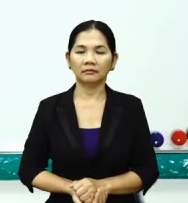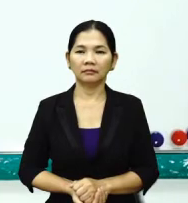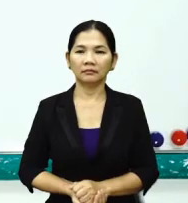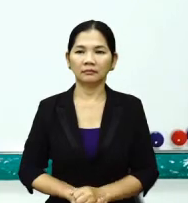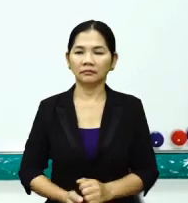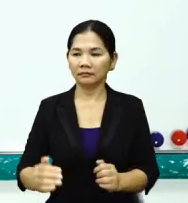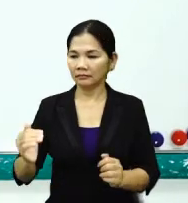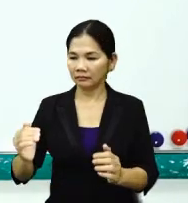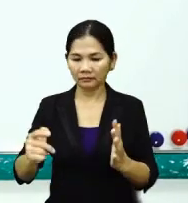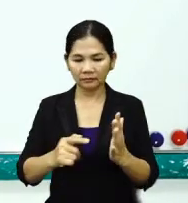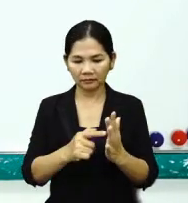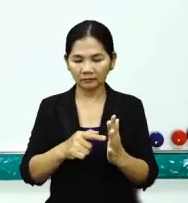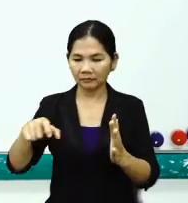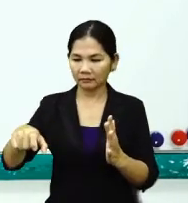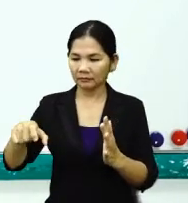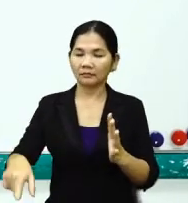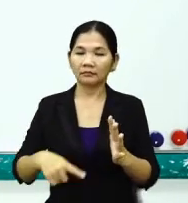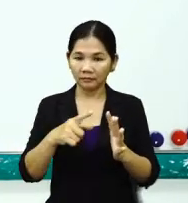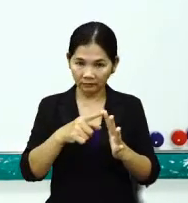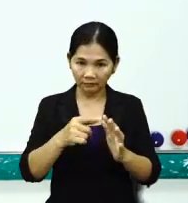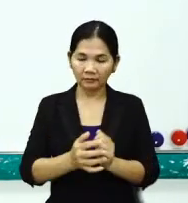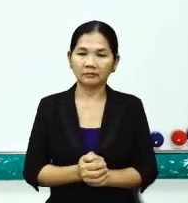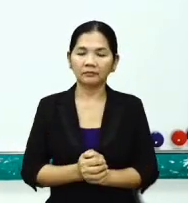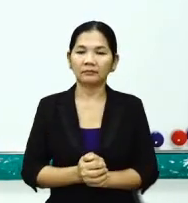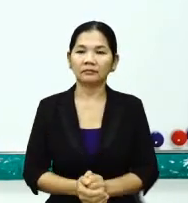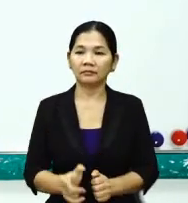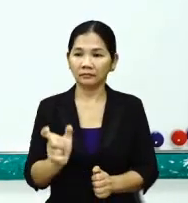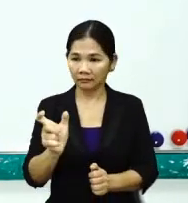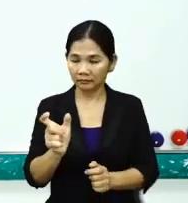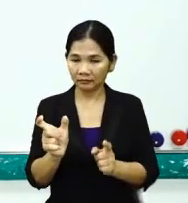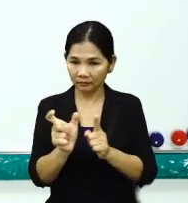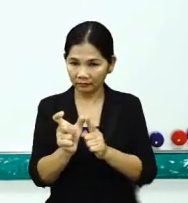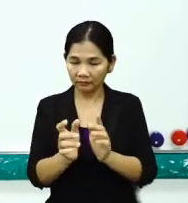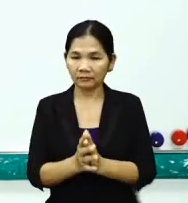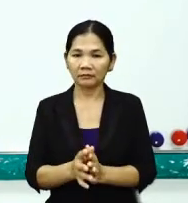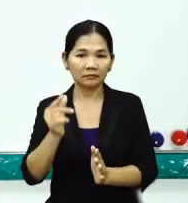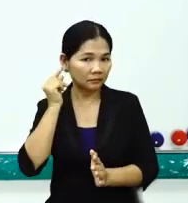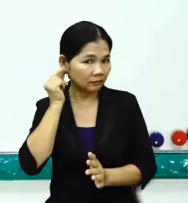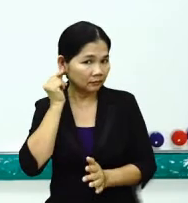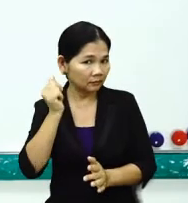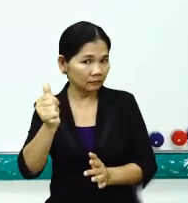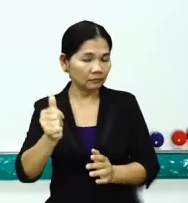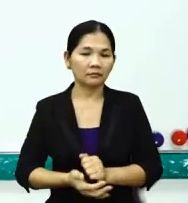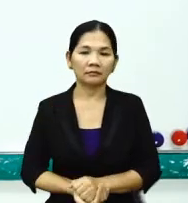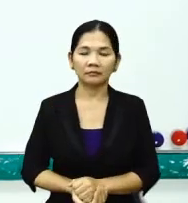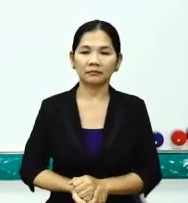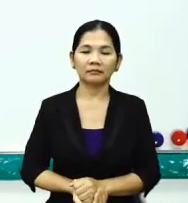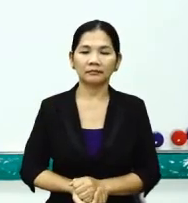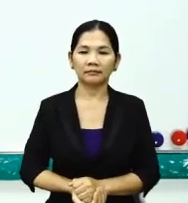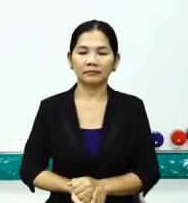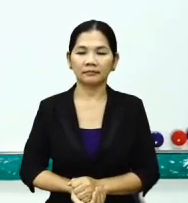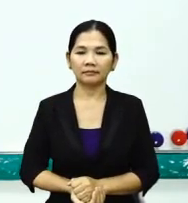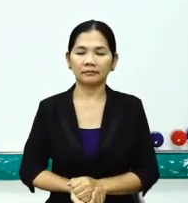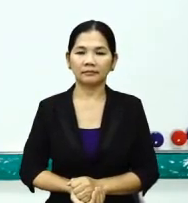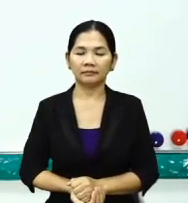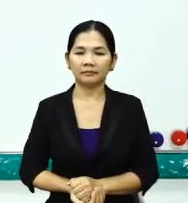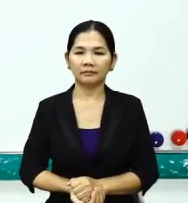sổ phí chà đỏ clear nâng mặt đài